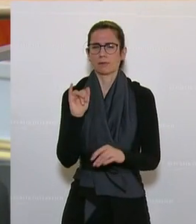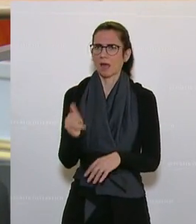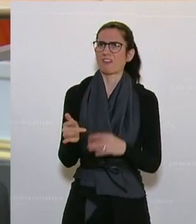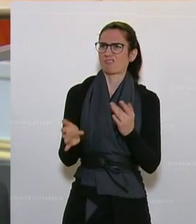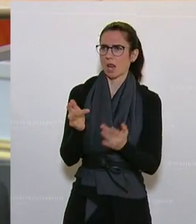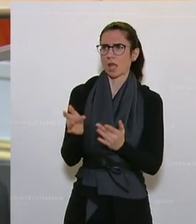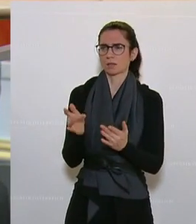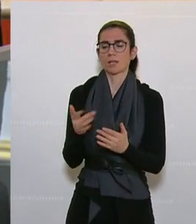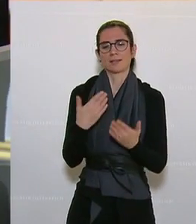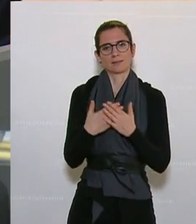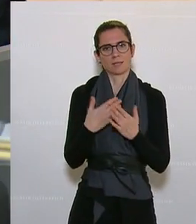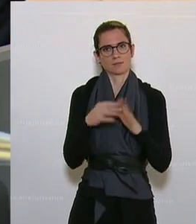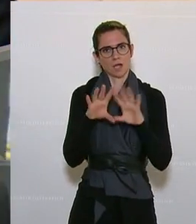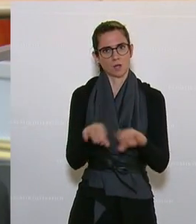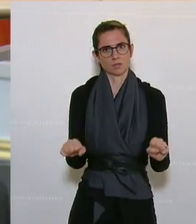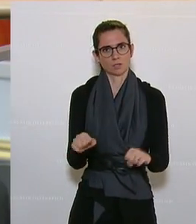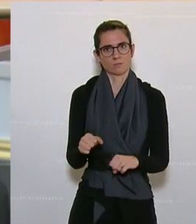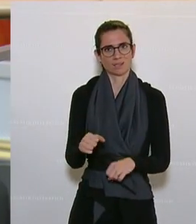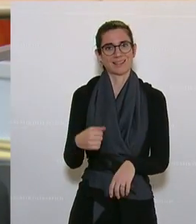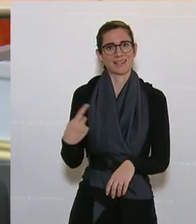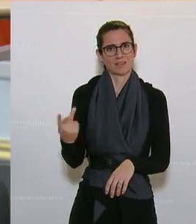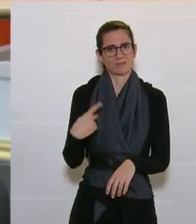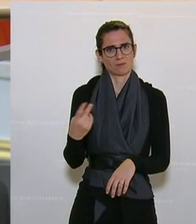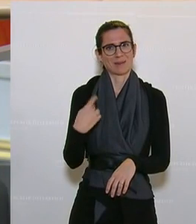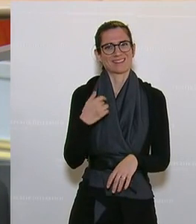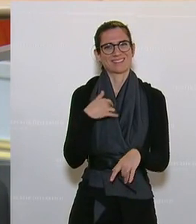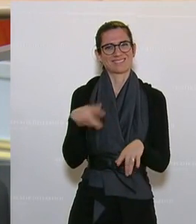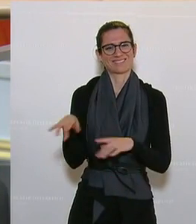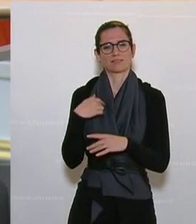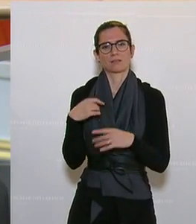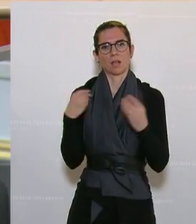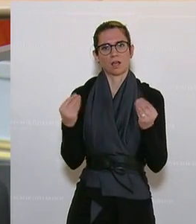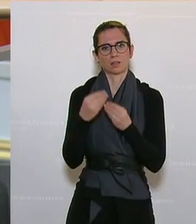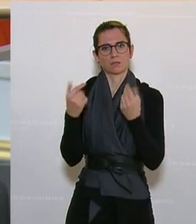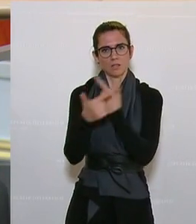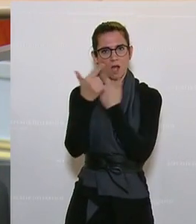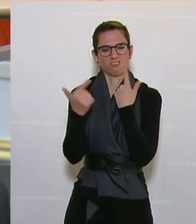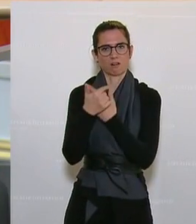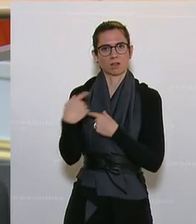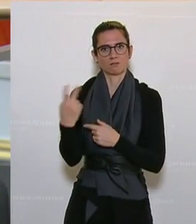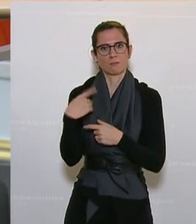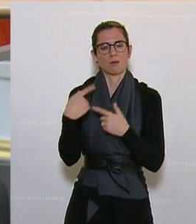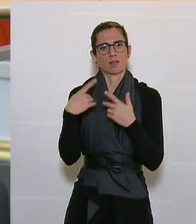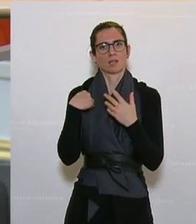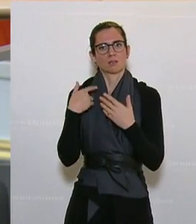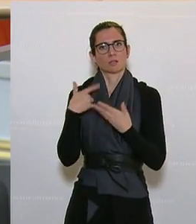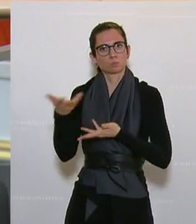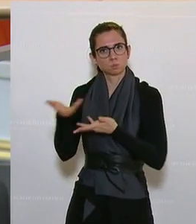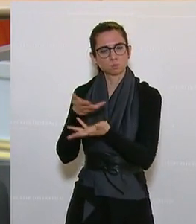Und deshalb haben wir vereinbart, dass wir mal eine eigene Aussprache dazu machen. Ich würde es da ausdrücklich betonen,